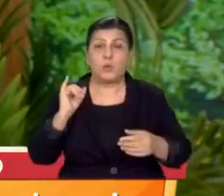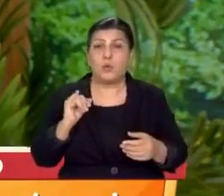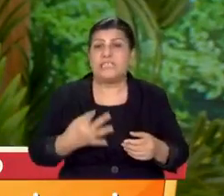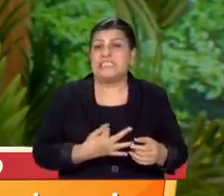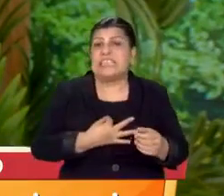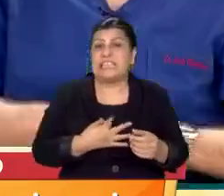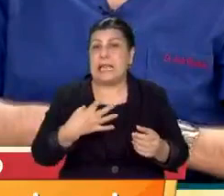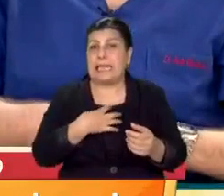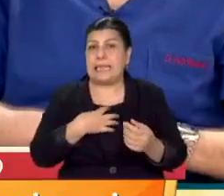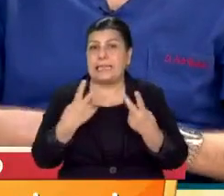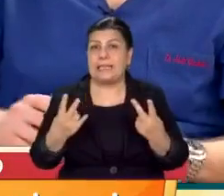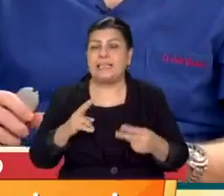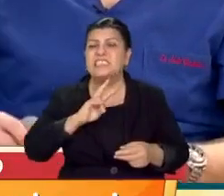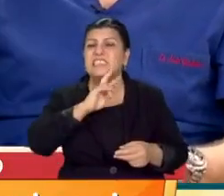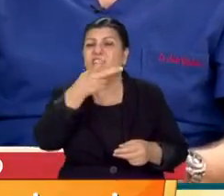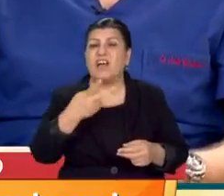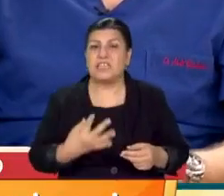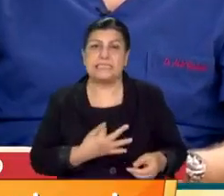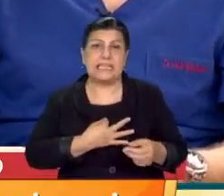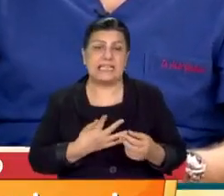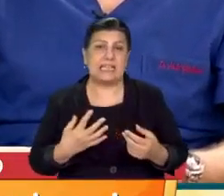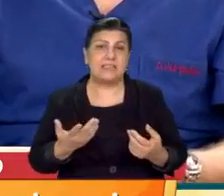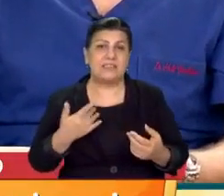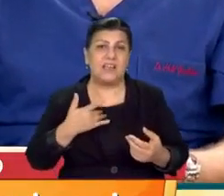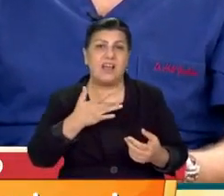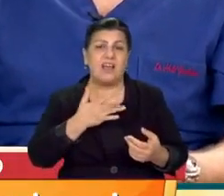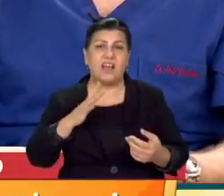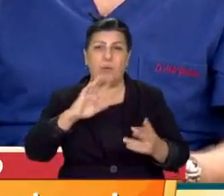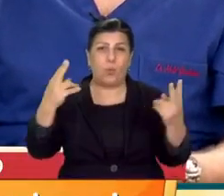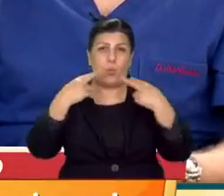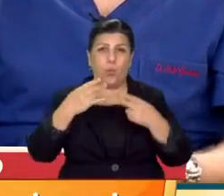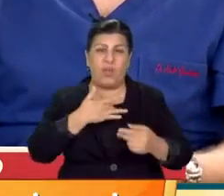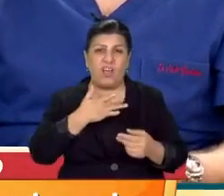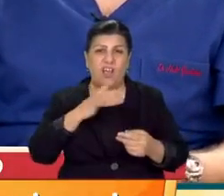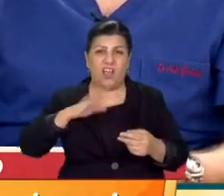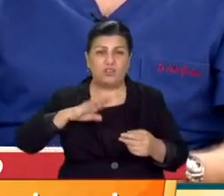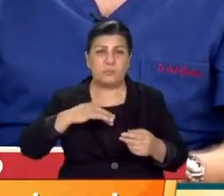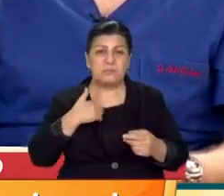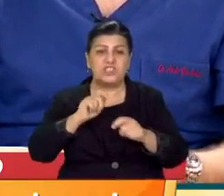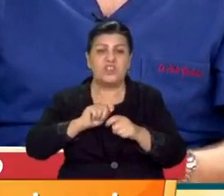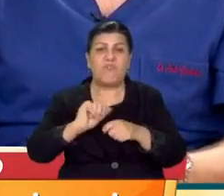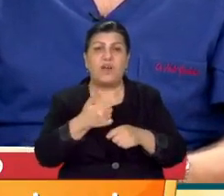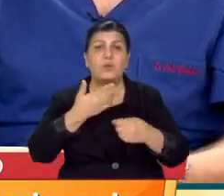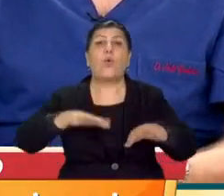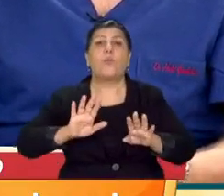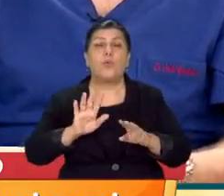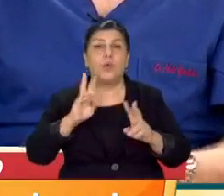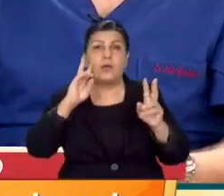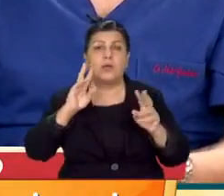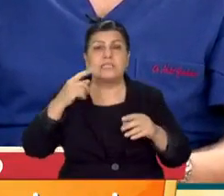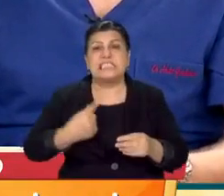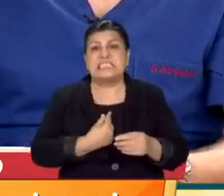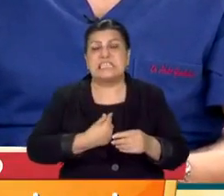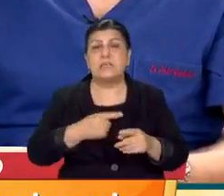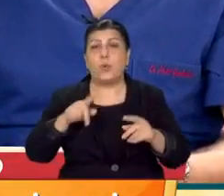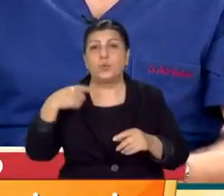kendilerini yani Zavallı hissettiler böyle acınası hissettiler Biz işe yaramıyor muyuz gibi hissettiler bir